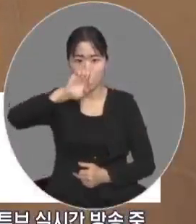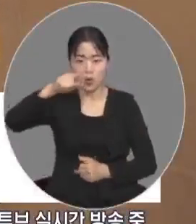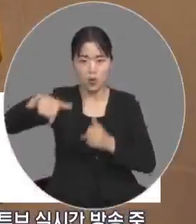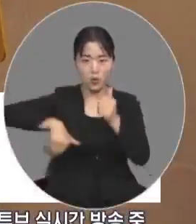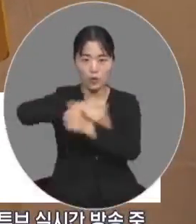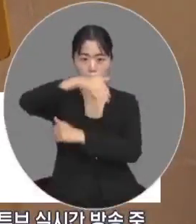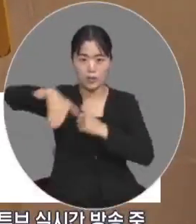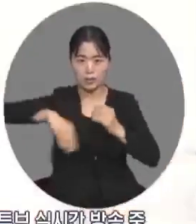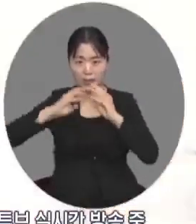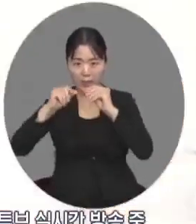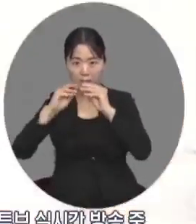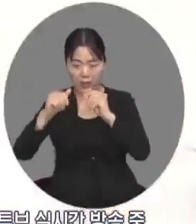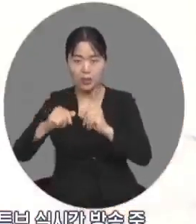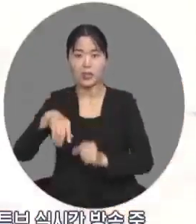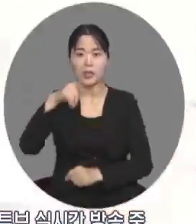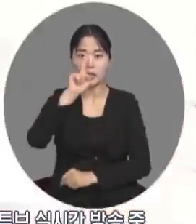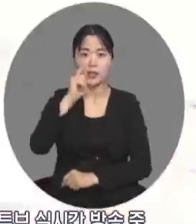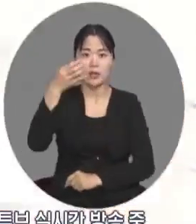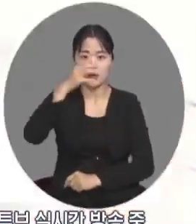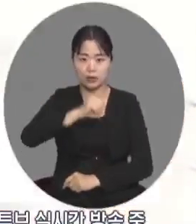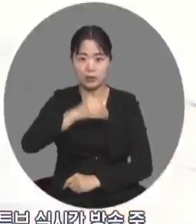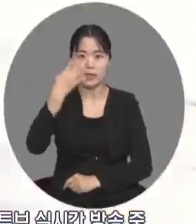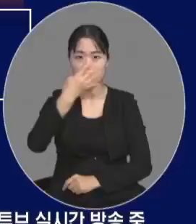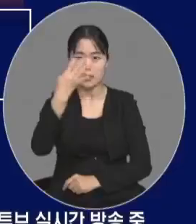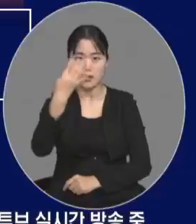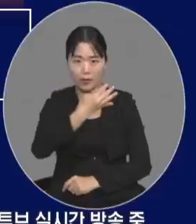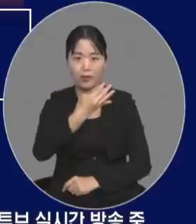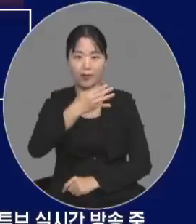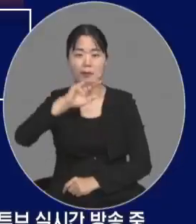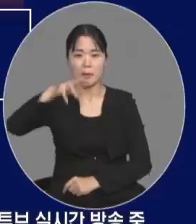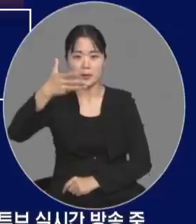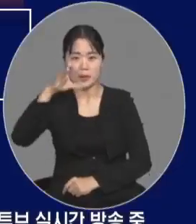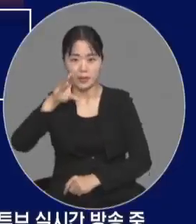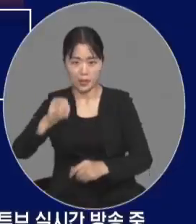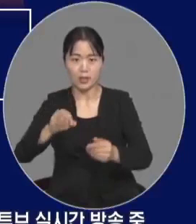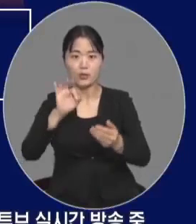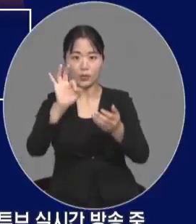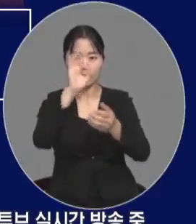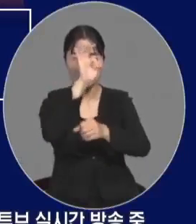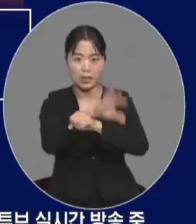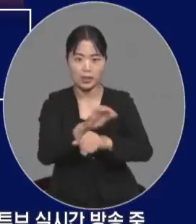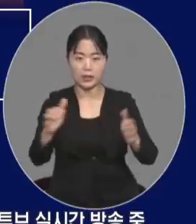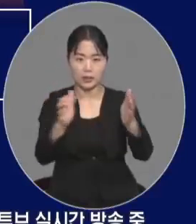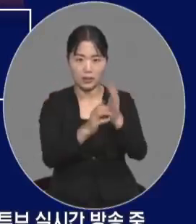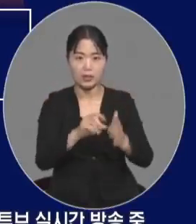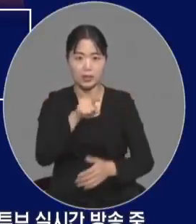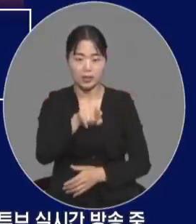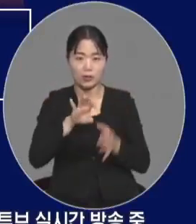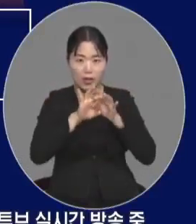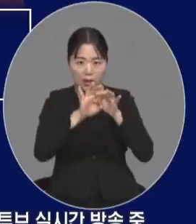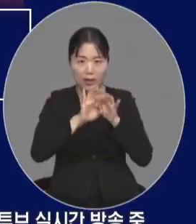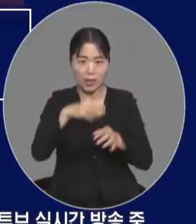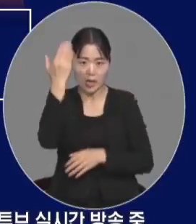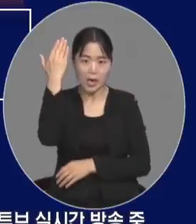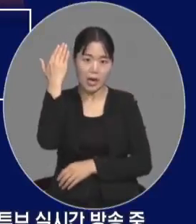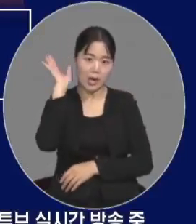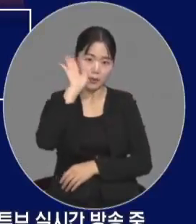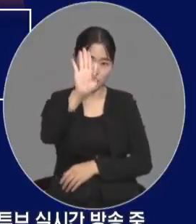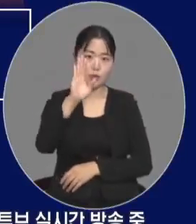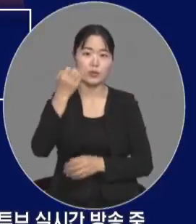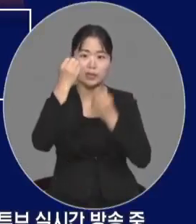1억 4,800여만 원에 매수했습니다. 업체 실장 B씨로부터 신공항 등 개발 호재가